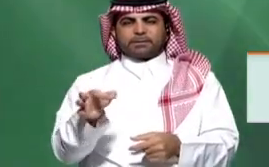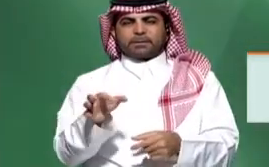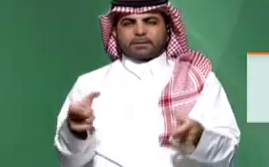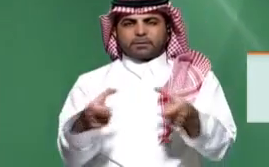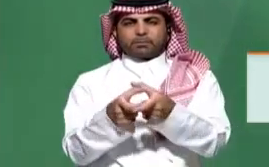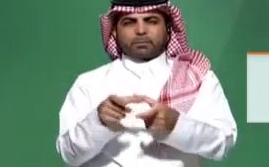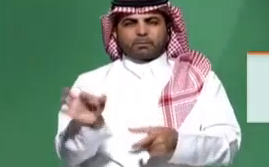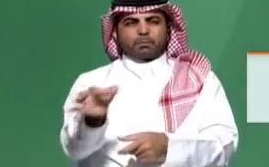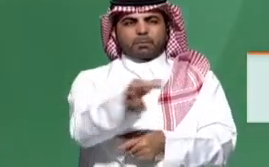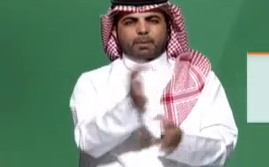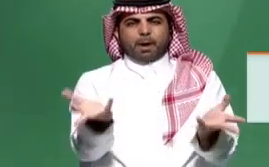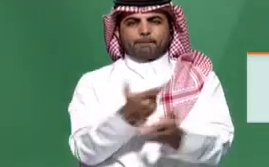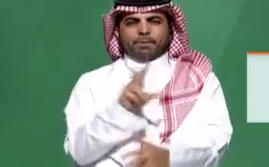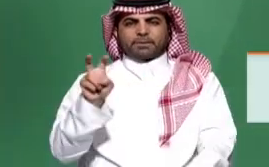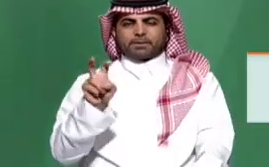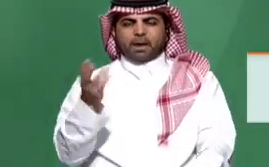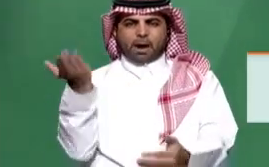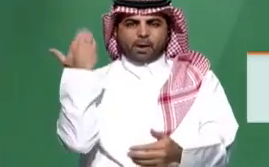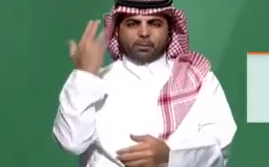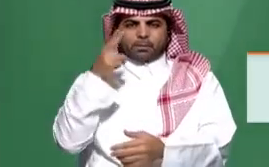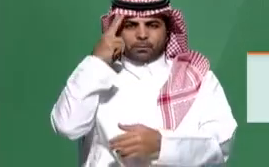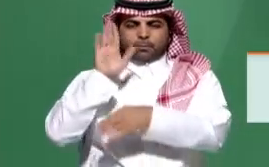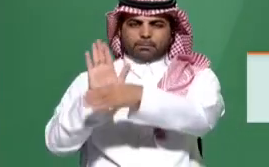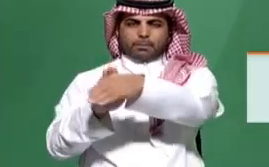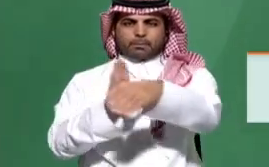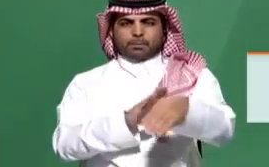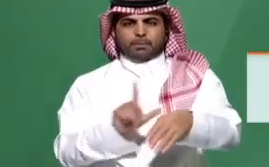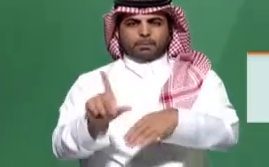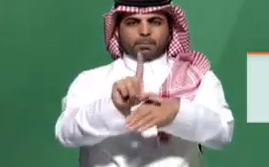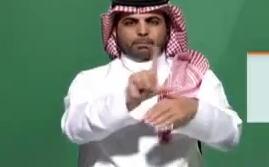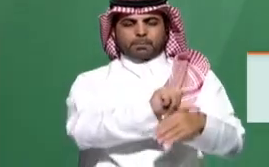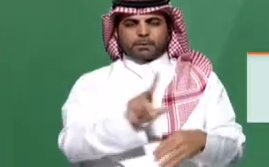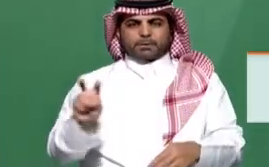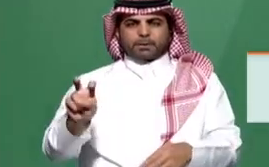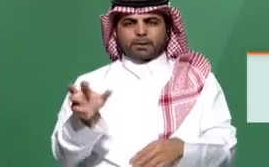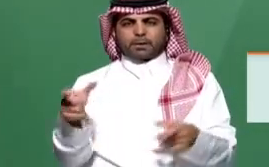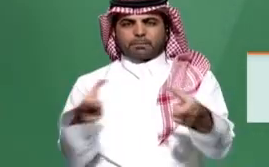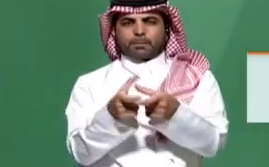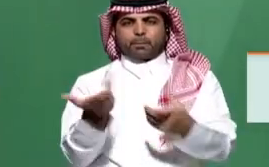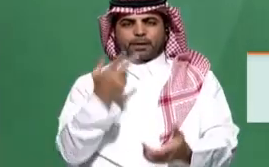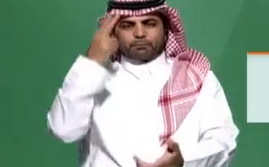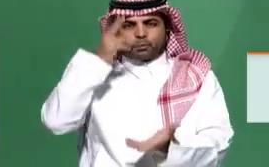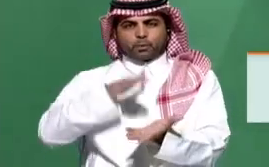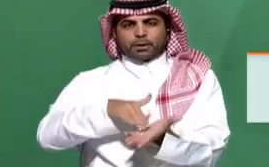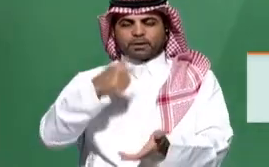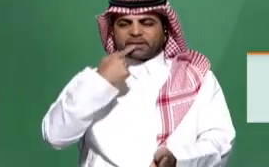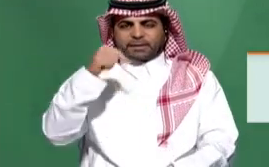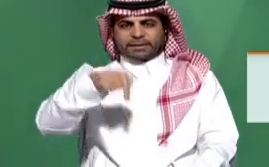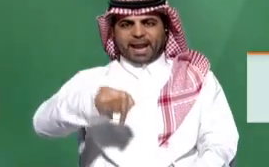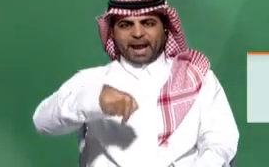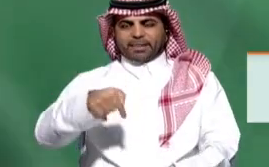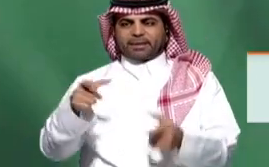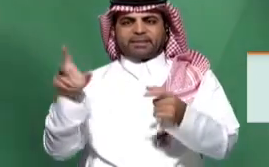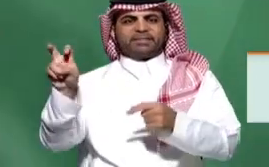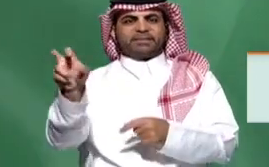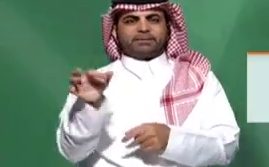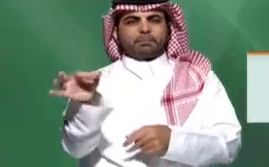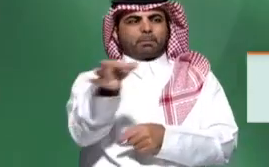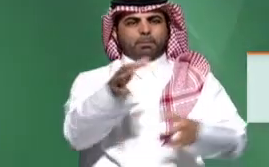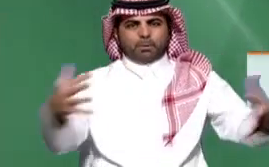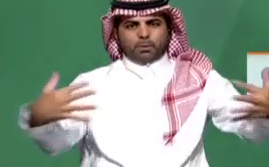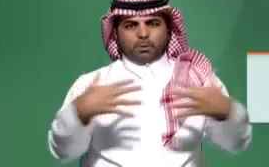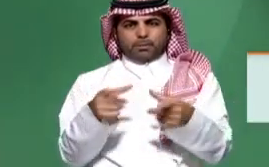التي دعت إليها المملكة قادة مجموعة العشرين التي تترأسها المملكة هذا العام للاتفاق على